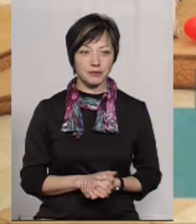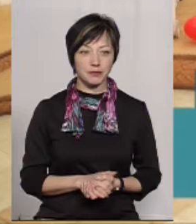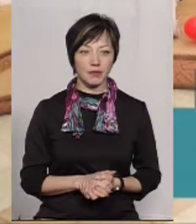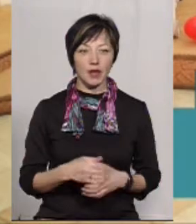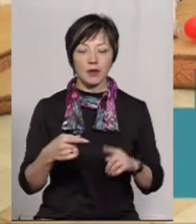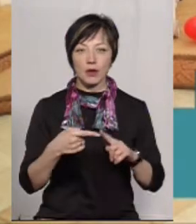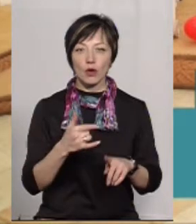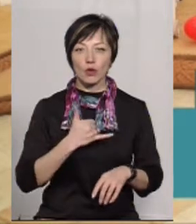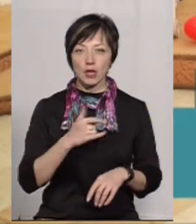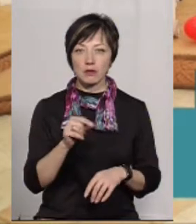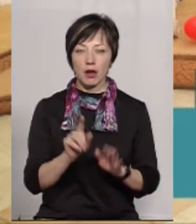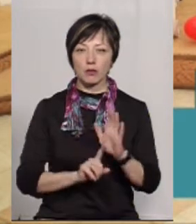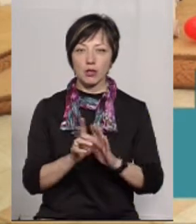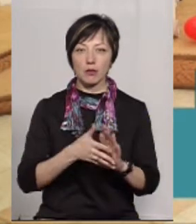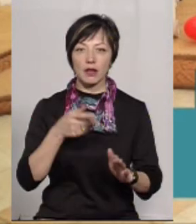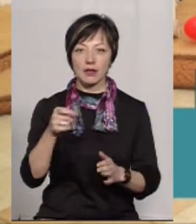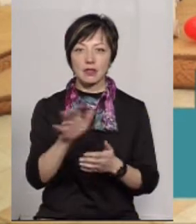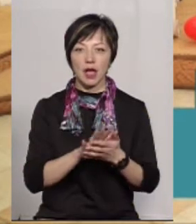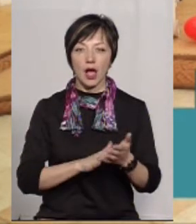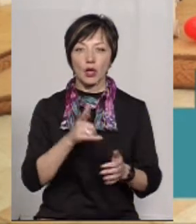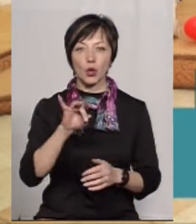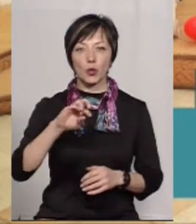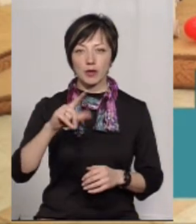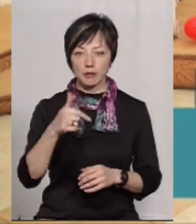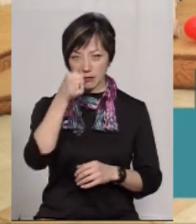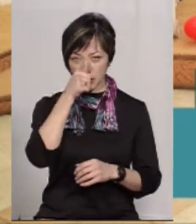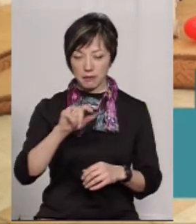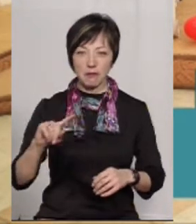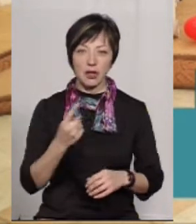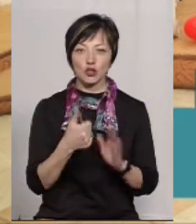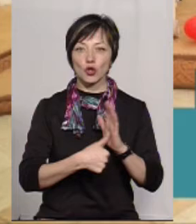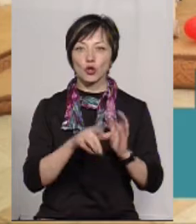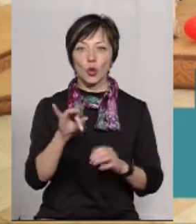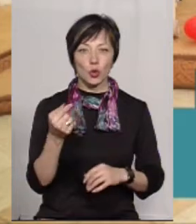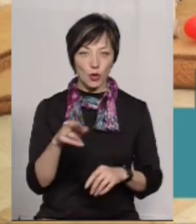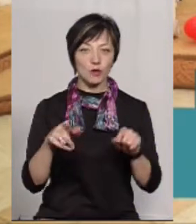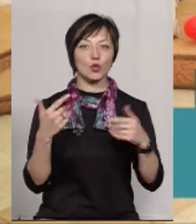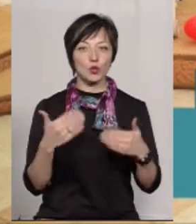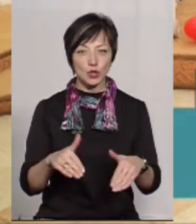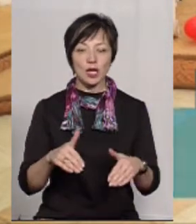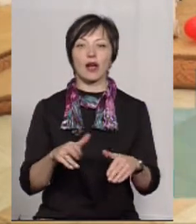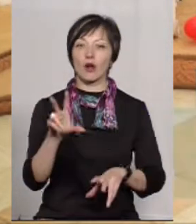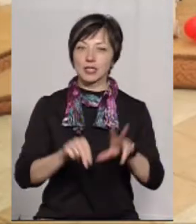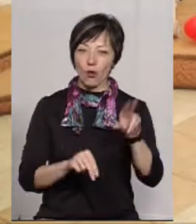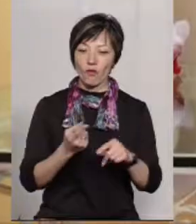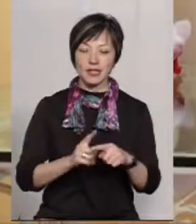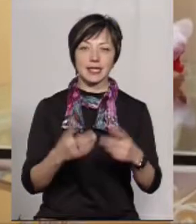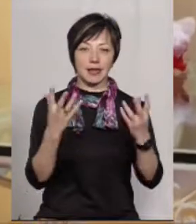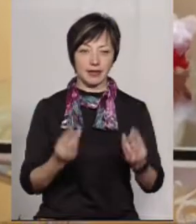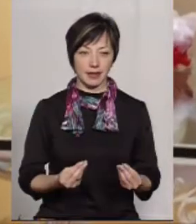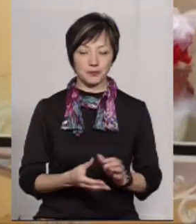По-перше, у нас пари почали подавати заяви ще в грудні місяці. Саме перша пара подала заяву 6 грудня, тобто вони вже, звичайно, розраховували саме на цей